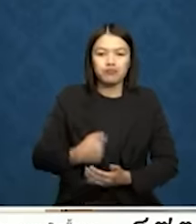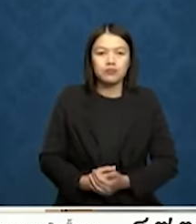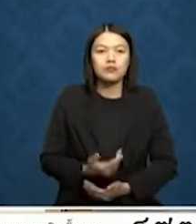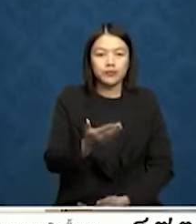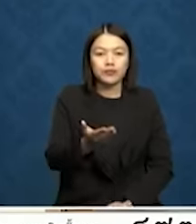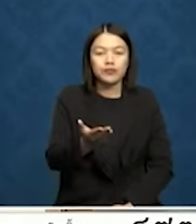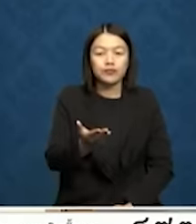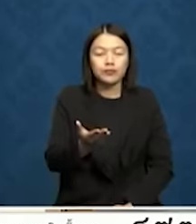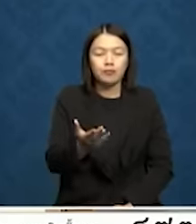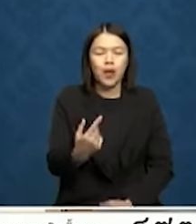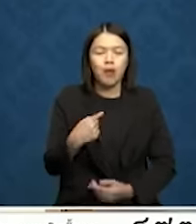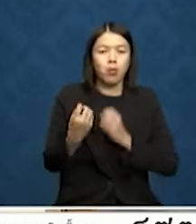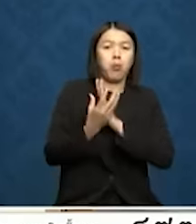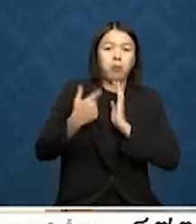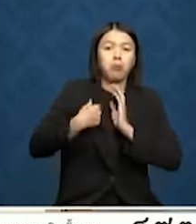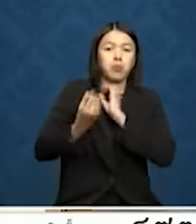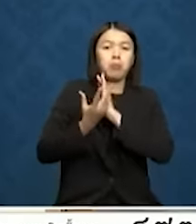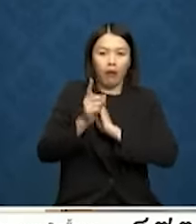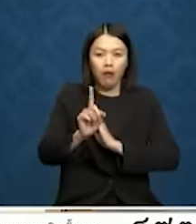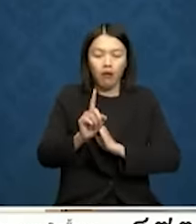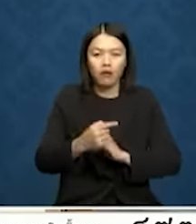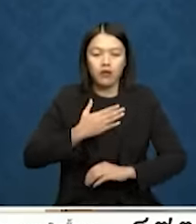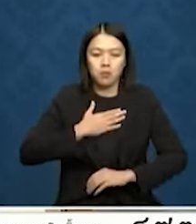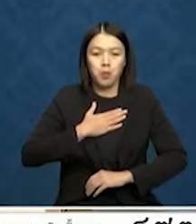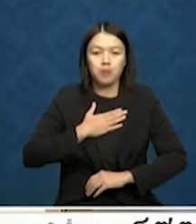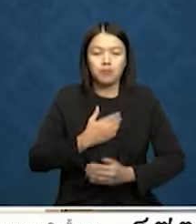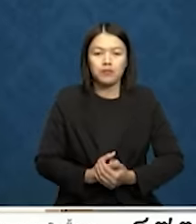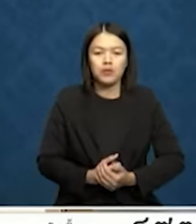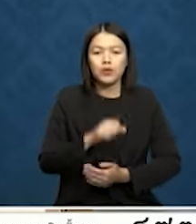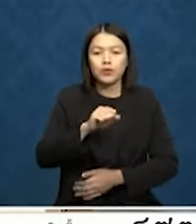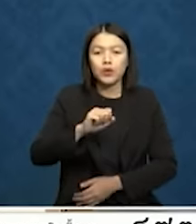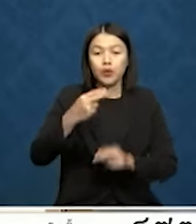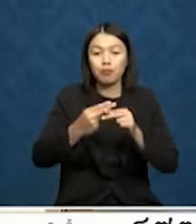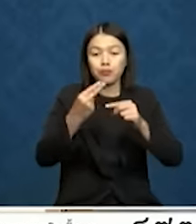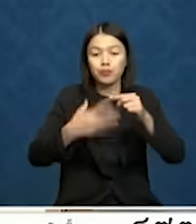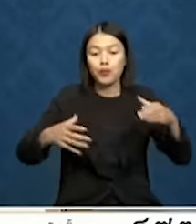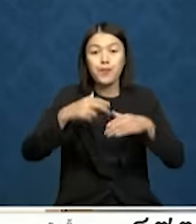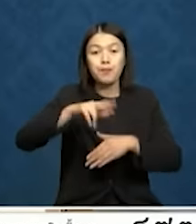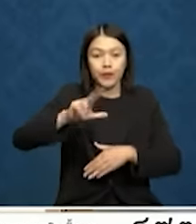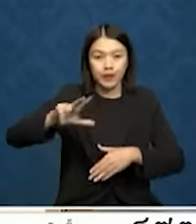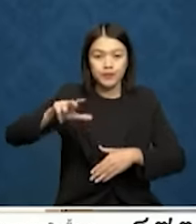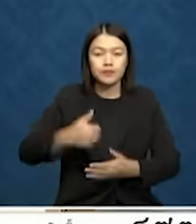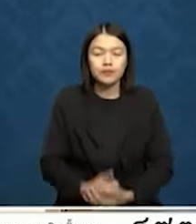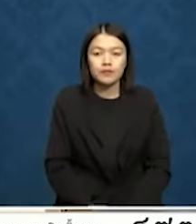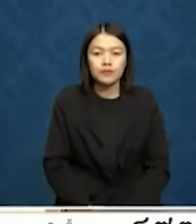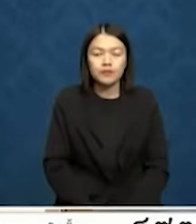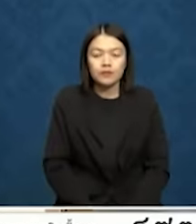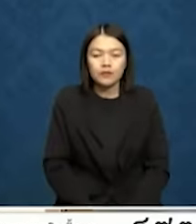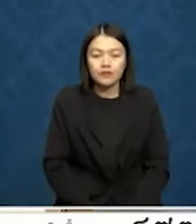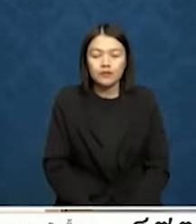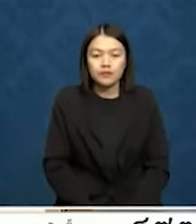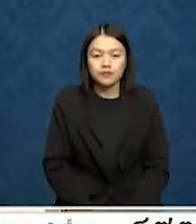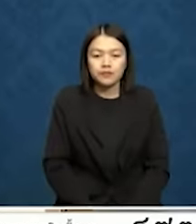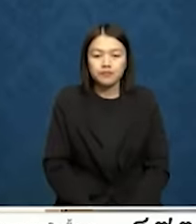ชิญครับเฉพาะพาดพิงนะ ครับผมอดิศรเพียงเกตส.ส.บัญชีรายชื่อพรรคเพื่อไทยจากว่า